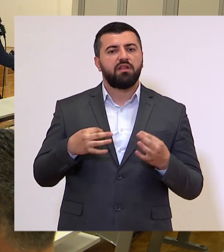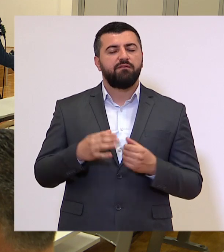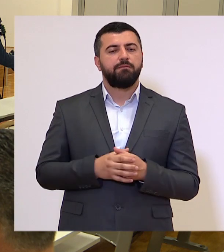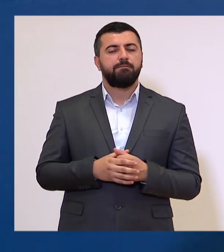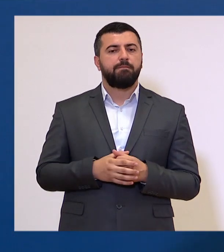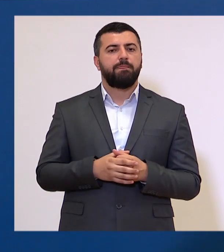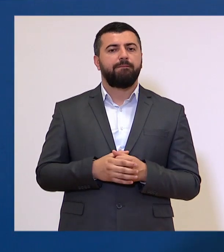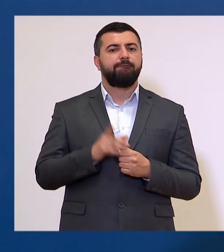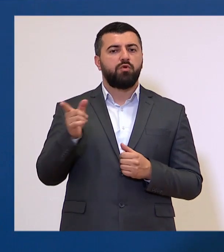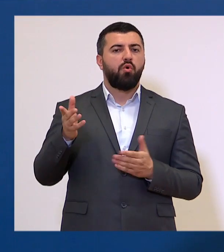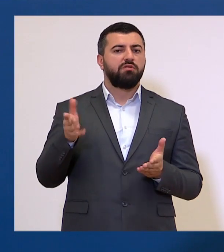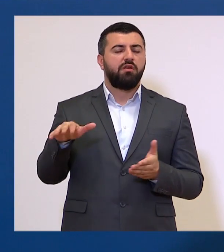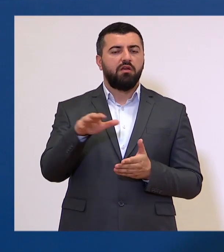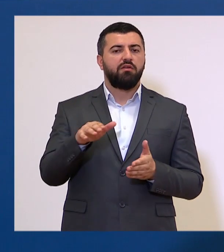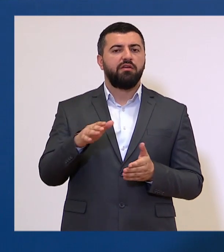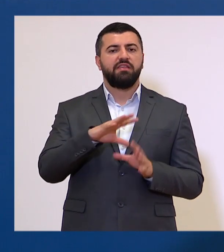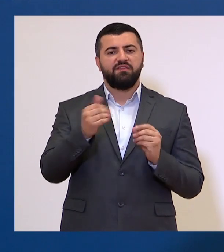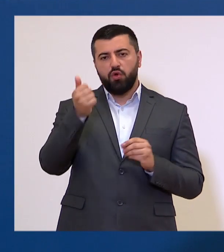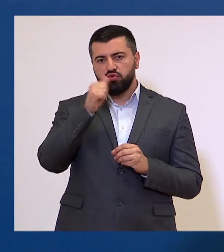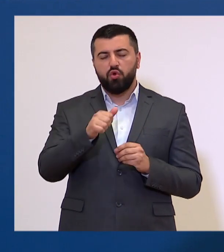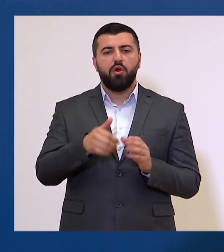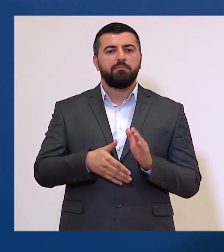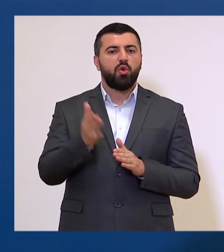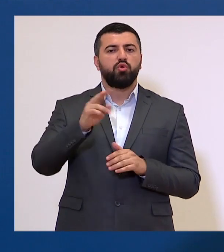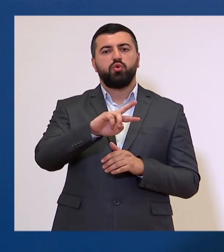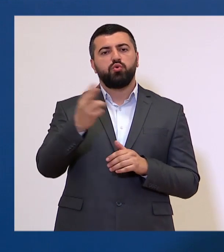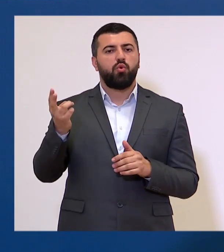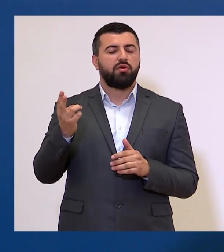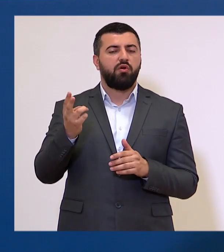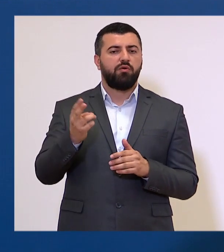Pa, oni prolaze sve ono što prolaze i drugi